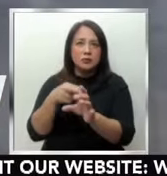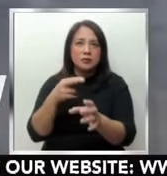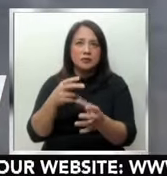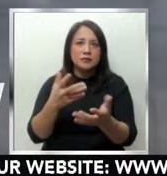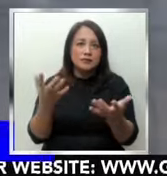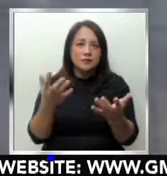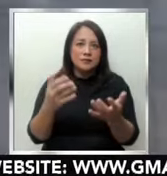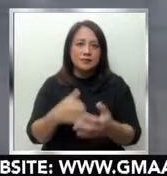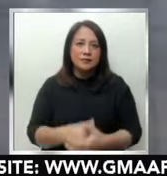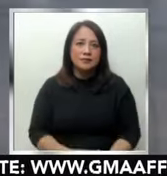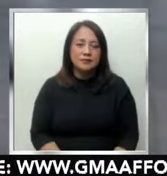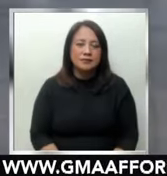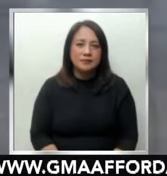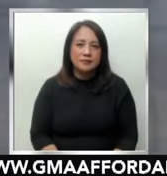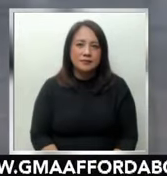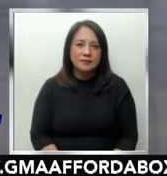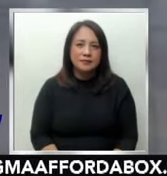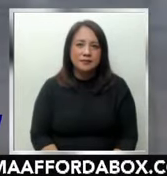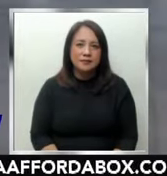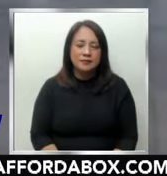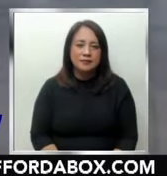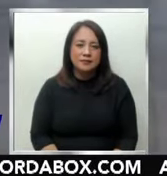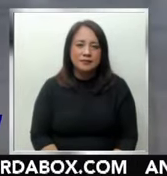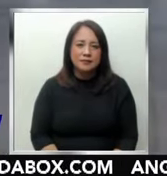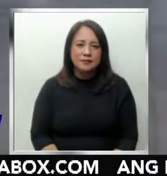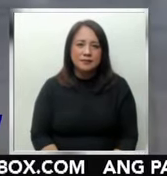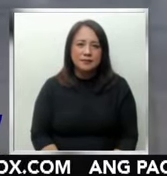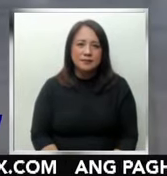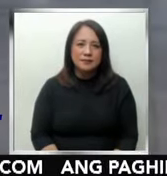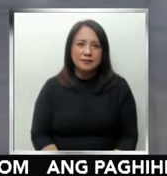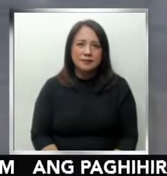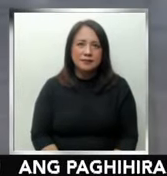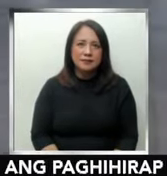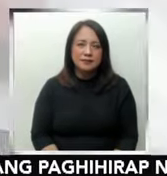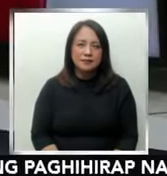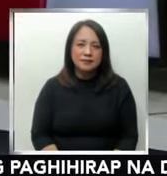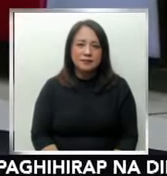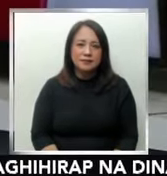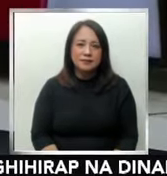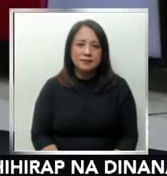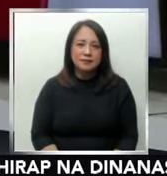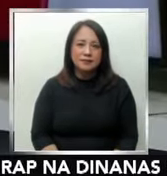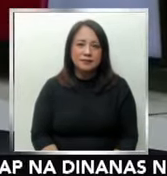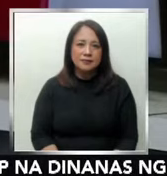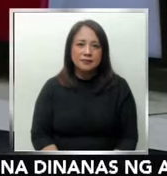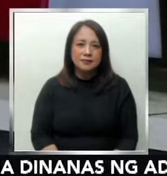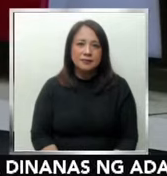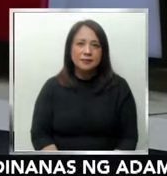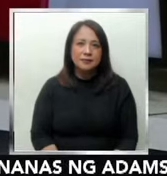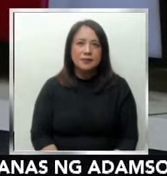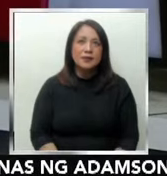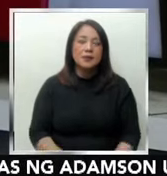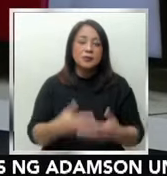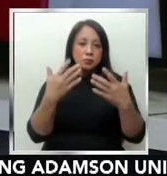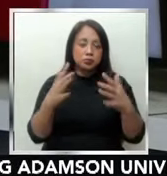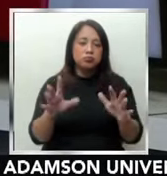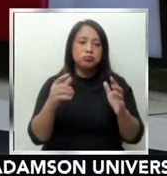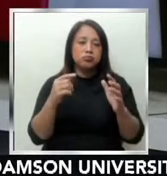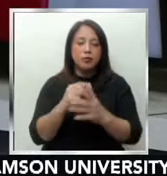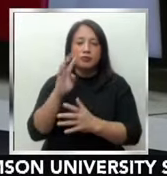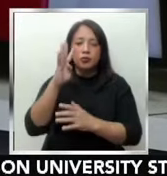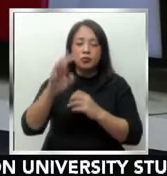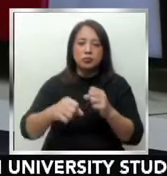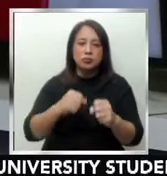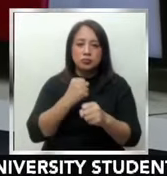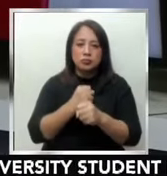GMA integrated news sanima refran nkatutok 24 oras matapos ang apat na taon pinawalang sala